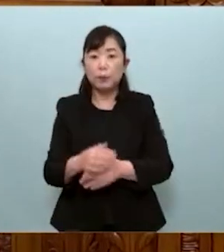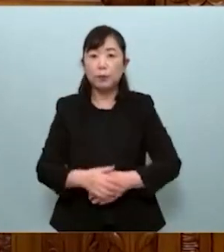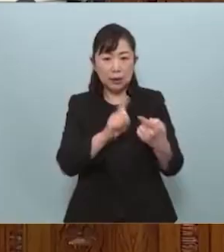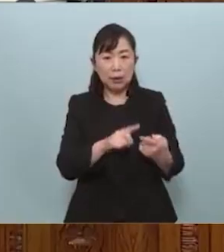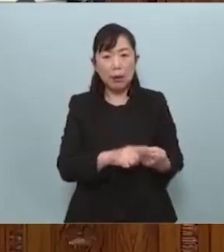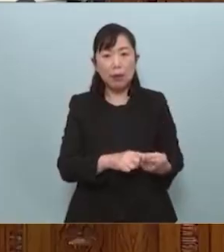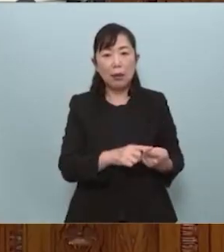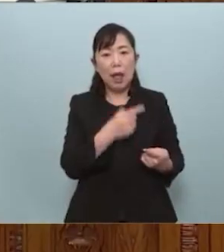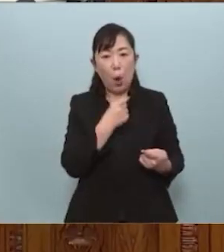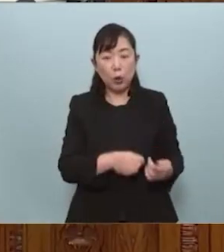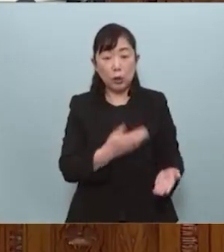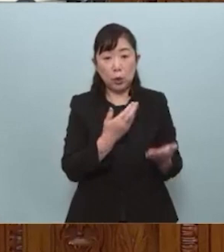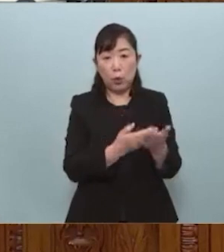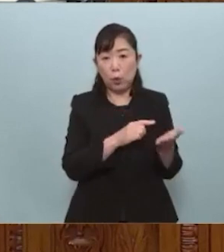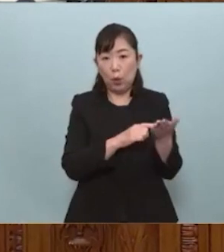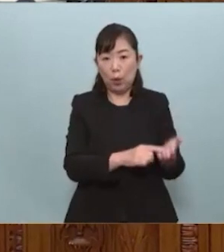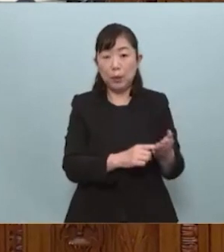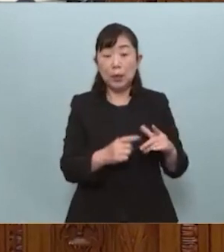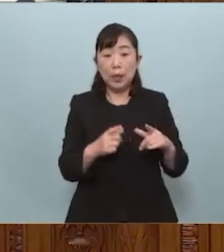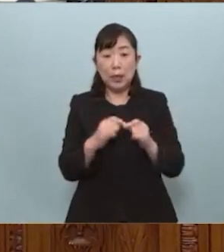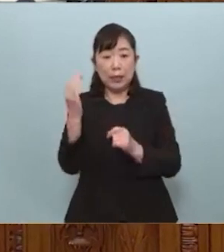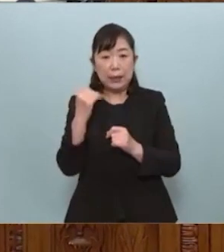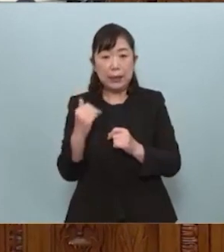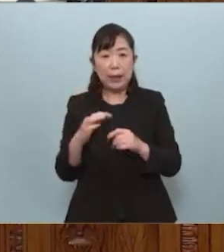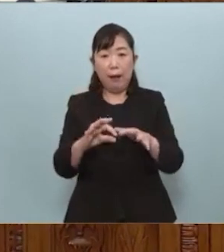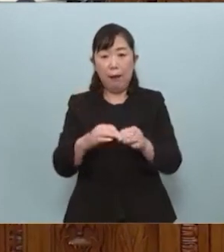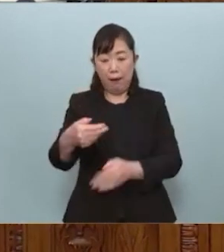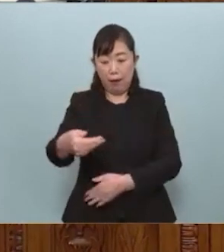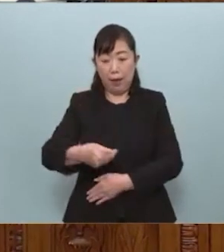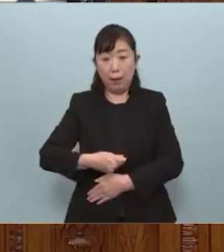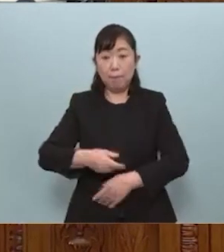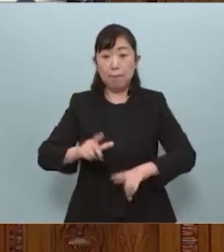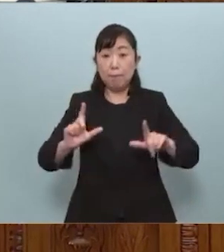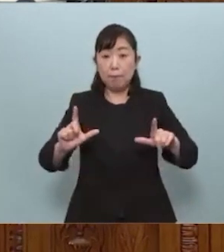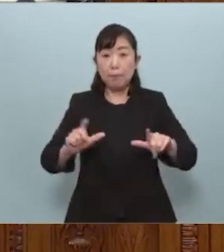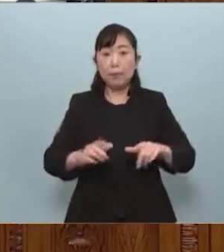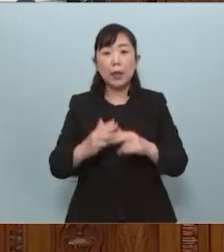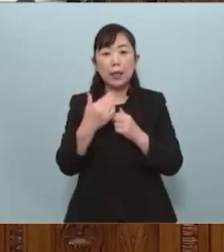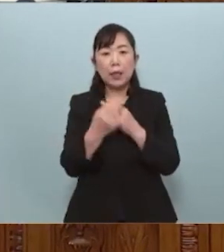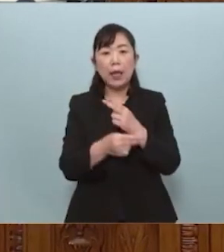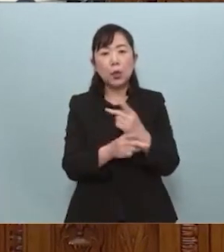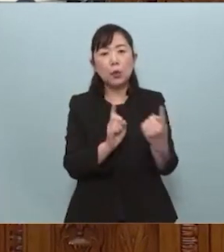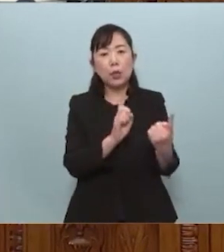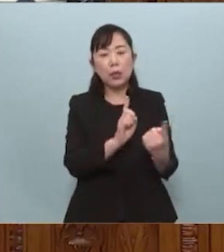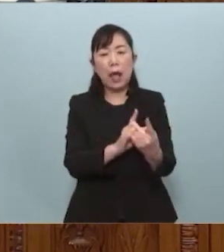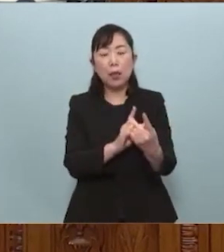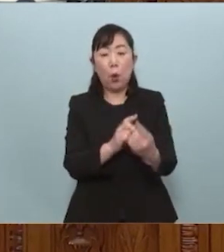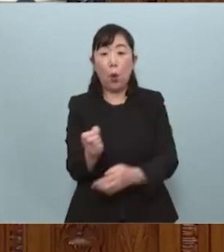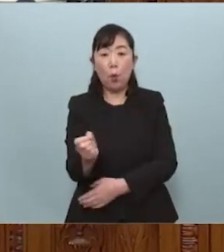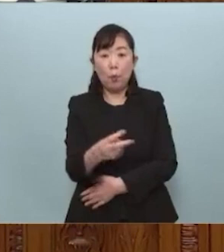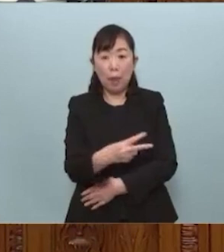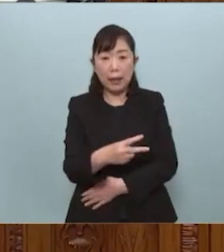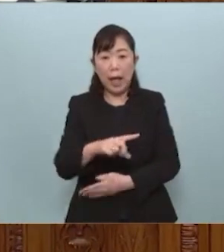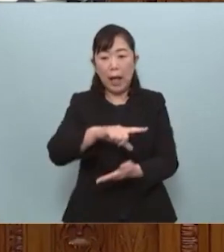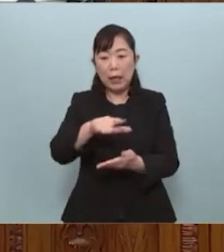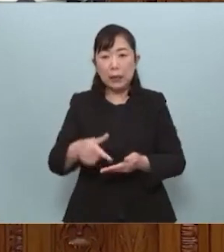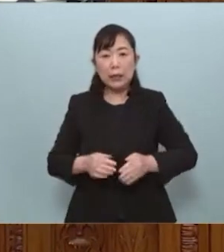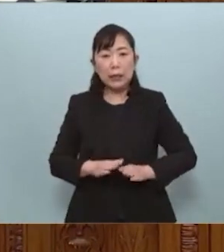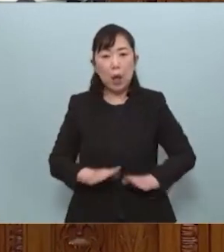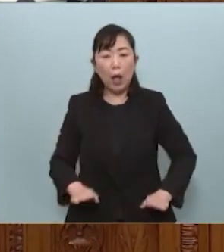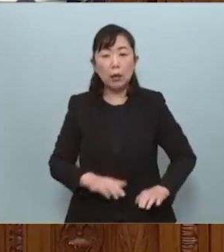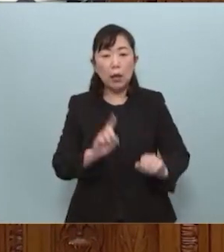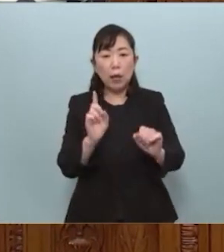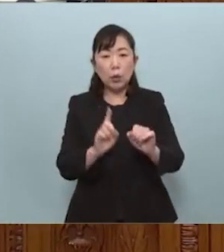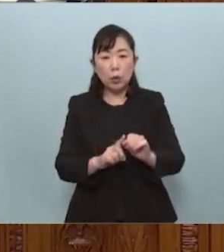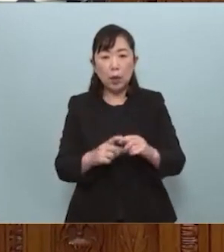します。 日韓関係についてお尋ねがありました。北朝鮮への対応をはじめ、地域の安定にとって